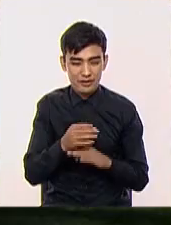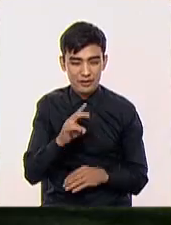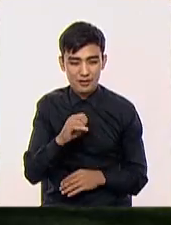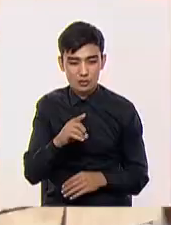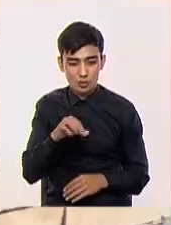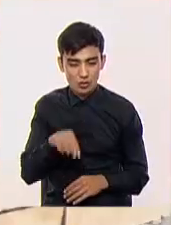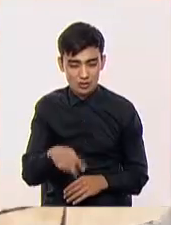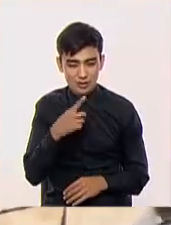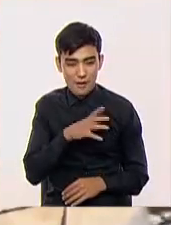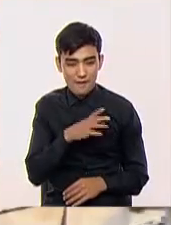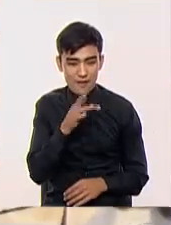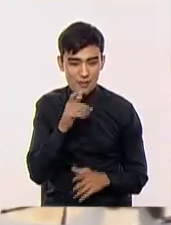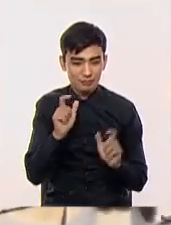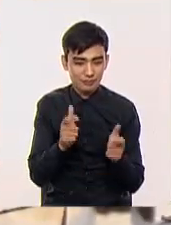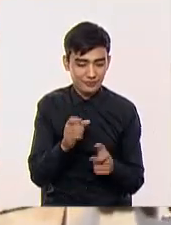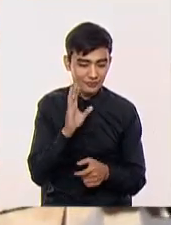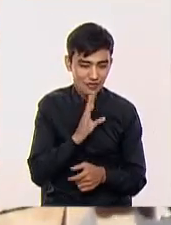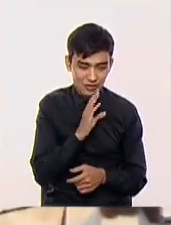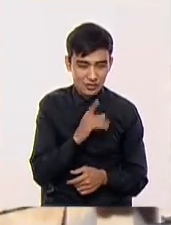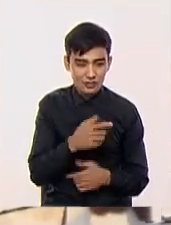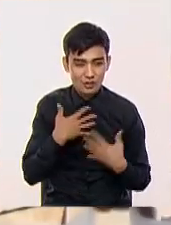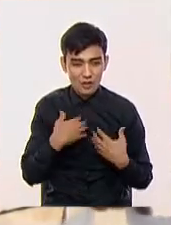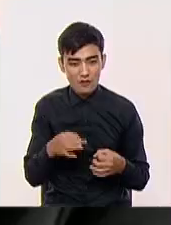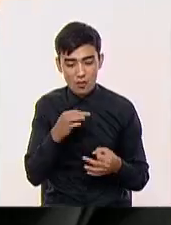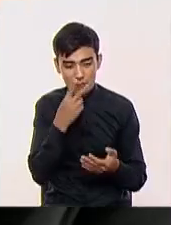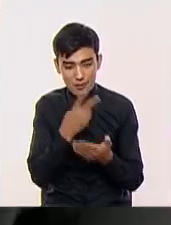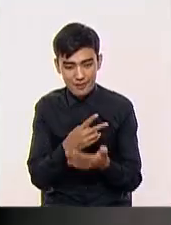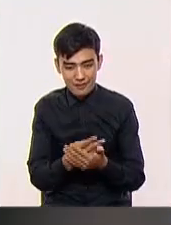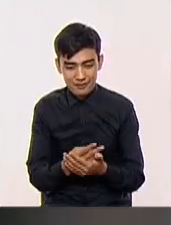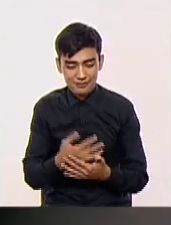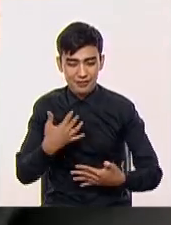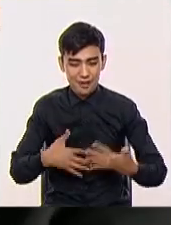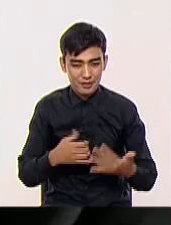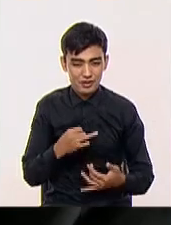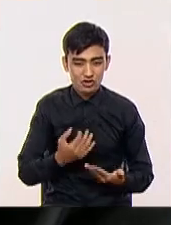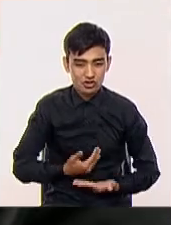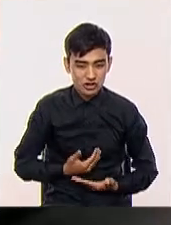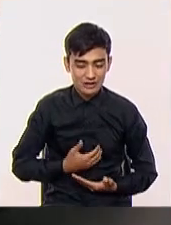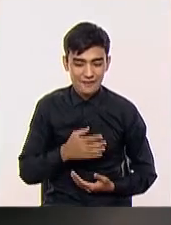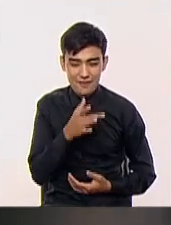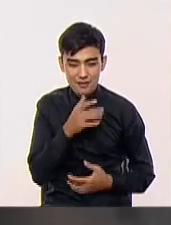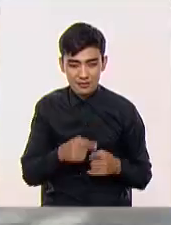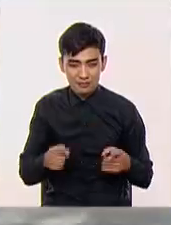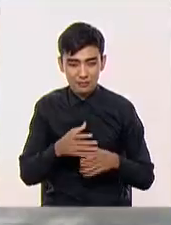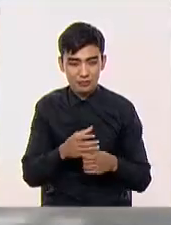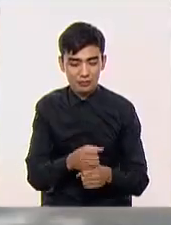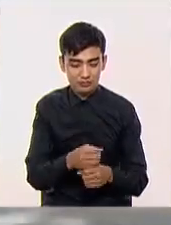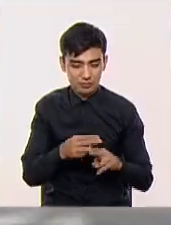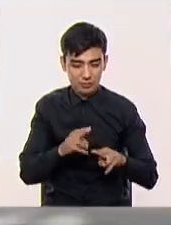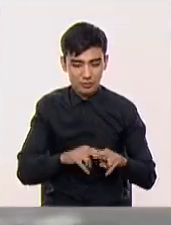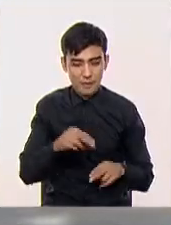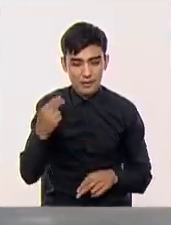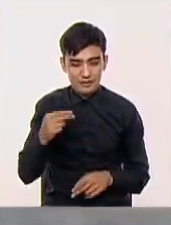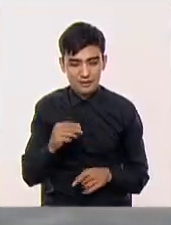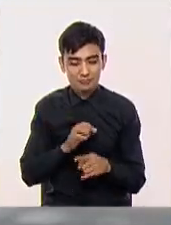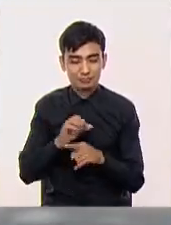пандемия кезінде халықтың әсіресе әйелдердің денсаулық көрсеткіші төмендеп, өмір сүру ұзақтығының қысқарғанын айтады. Сондықтан президент